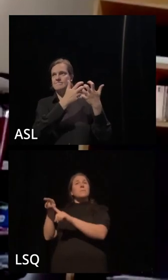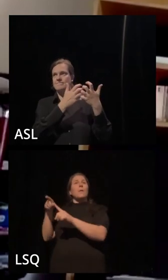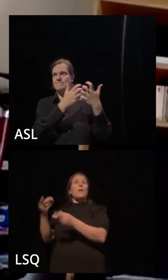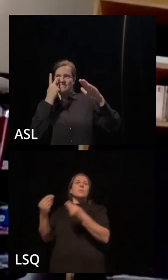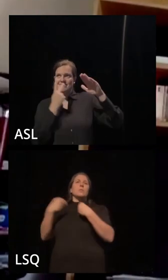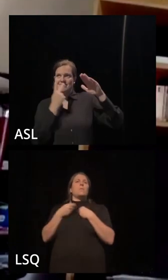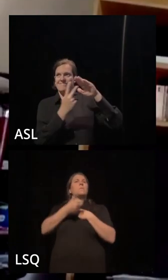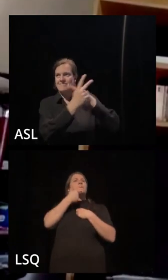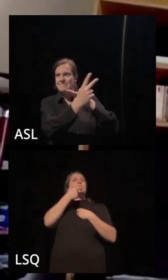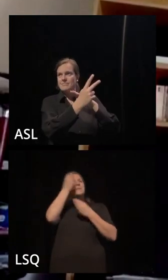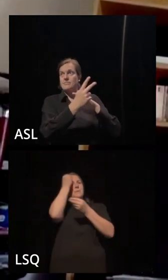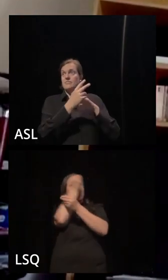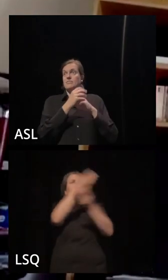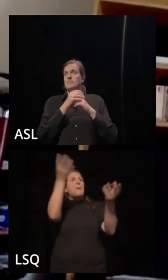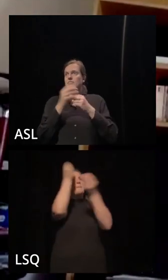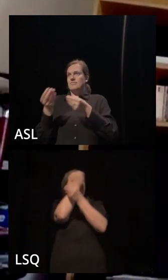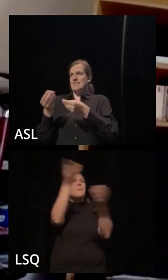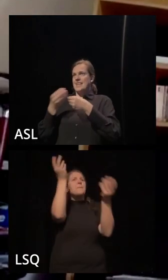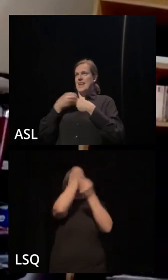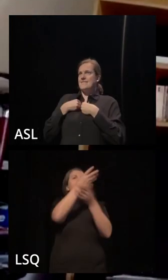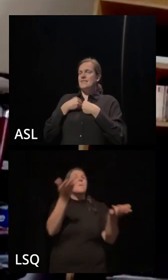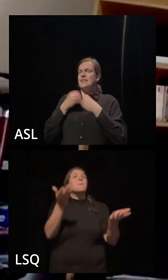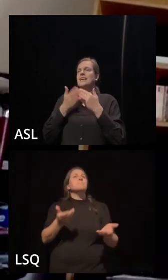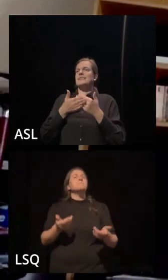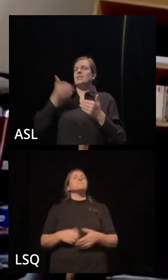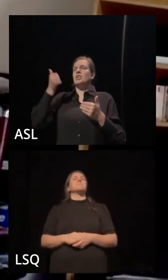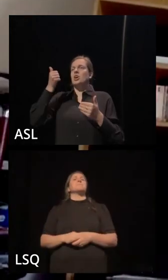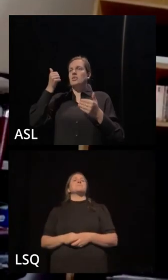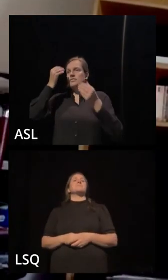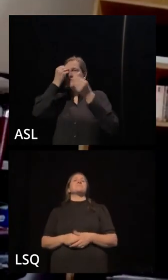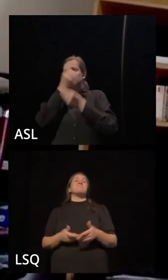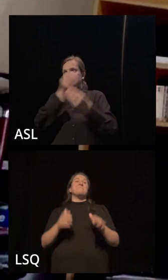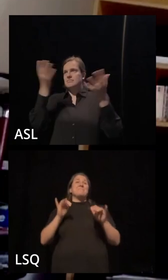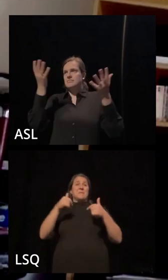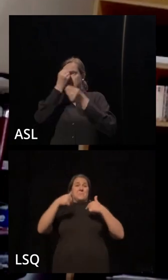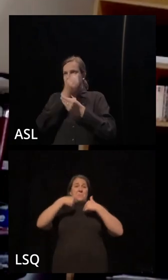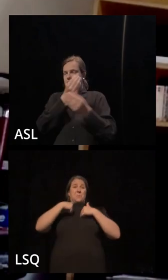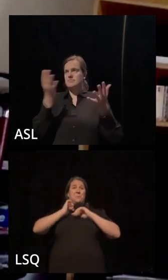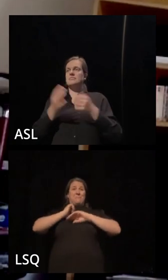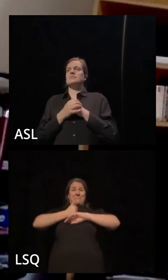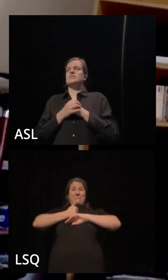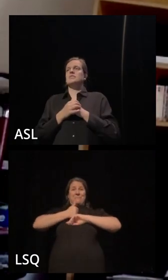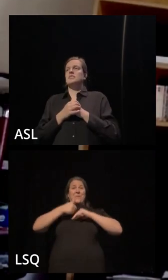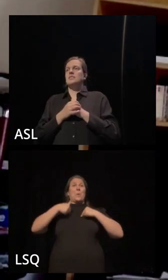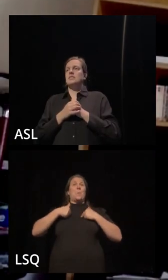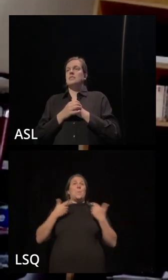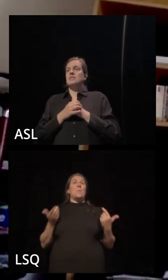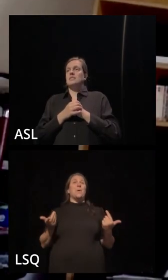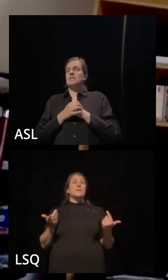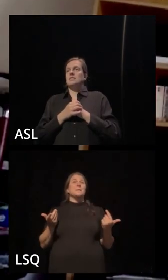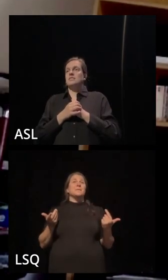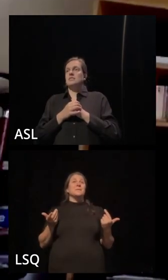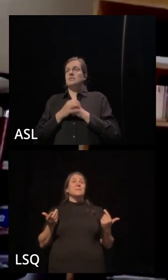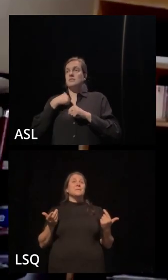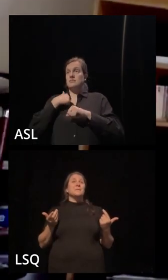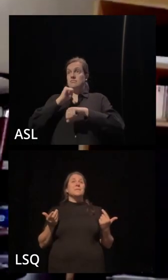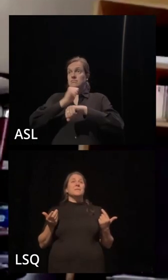même temps font œuvre. Donc, le polo est à cet endroit, à la fois en grande attention